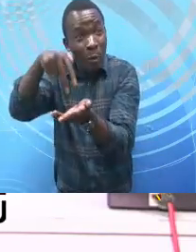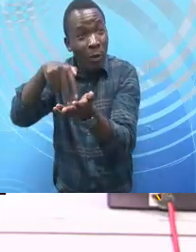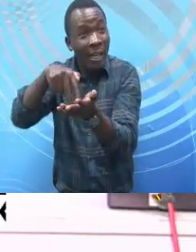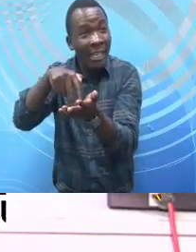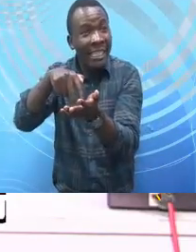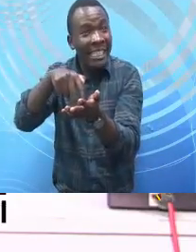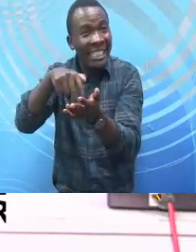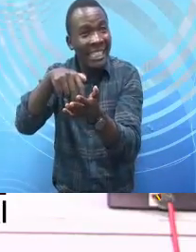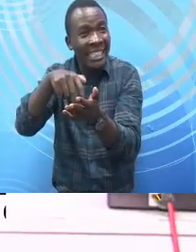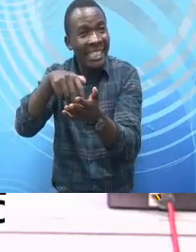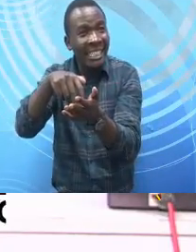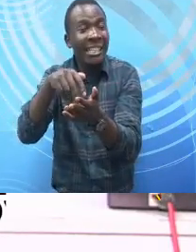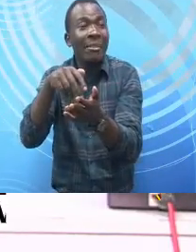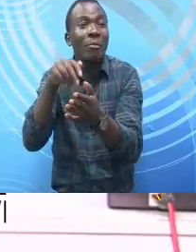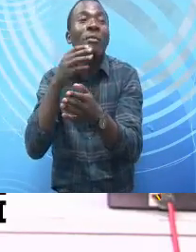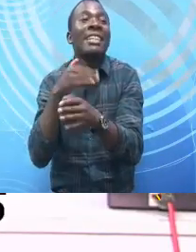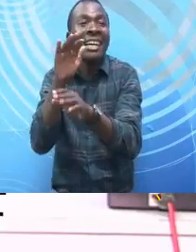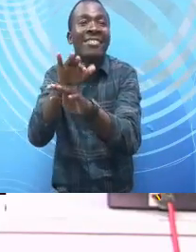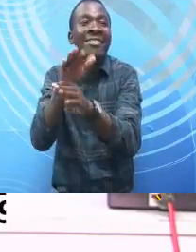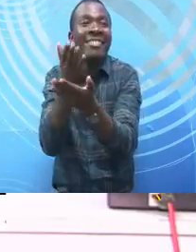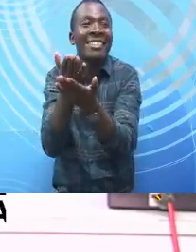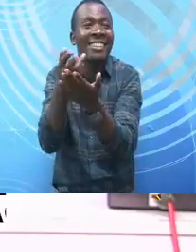bande mubwira ko bagira icyo bafasha